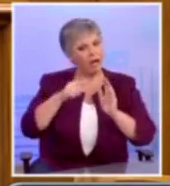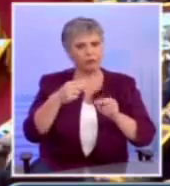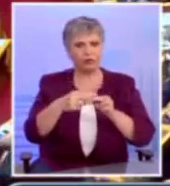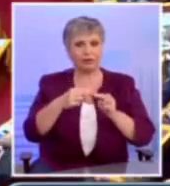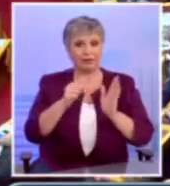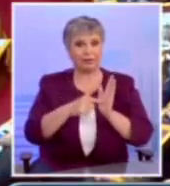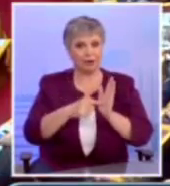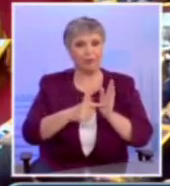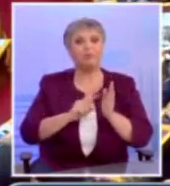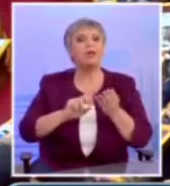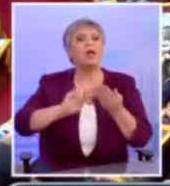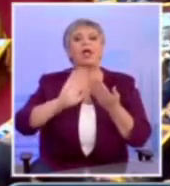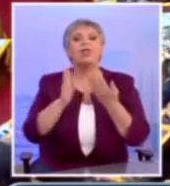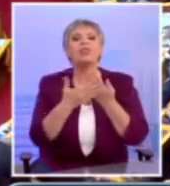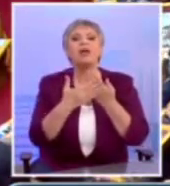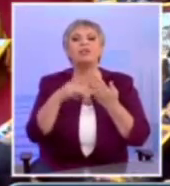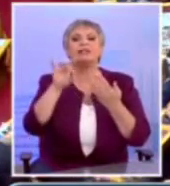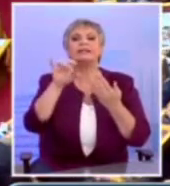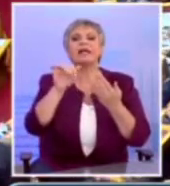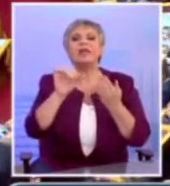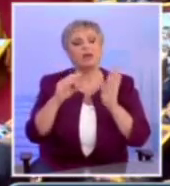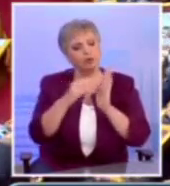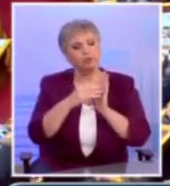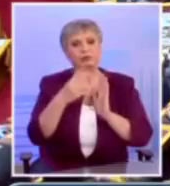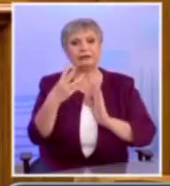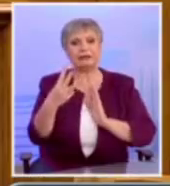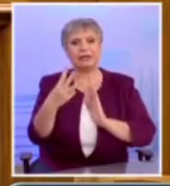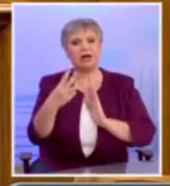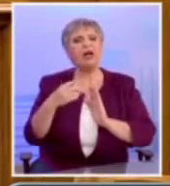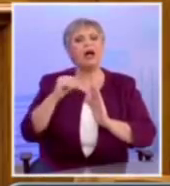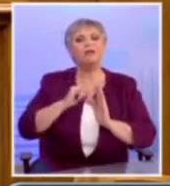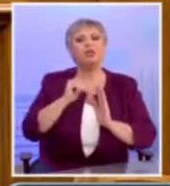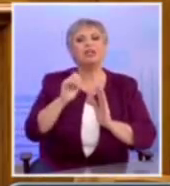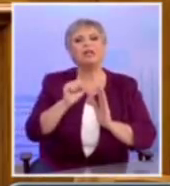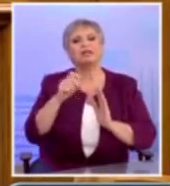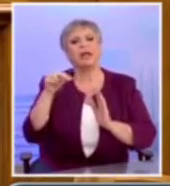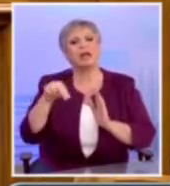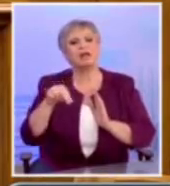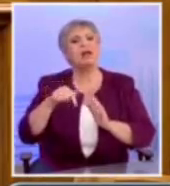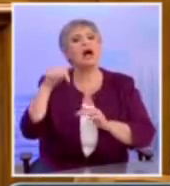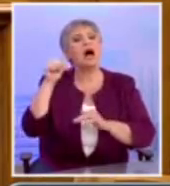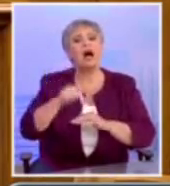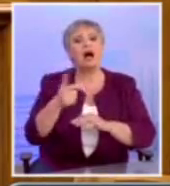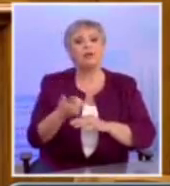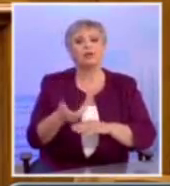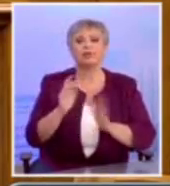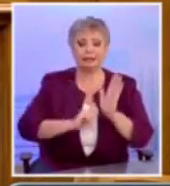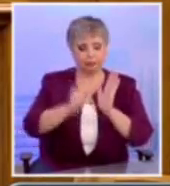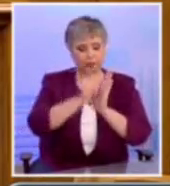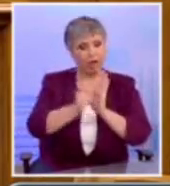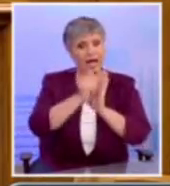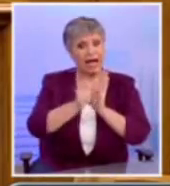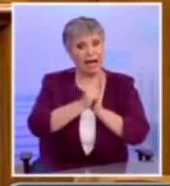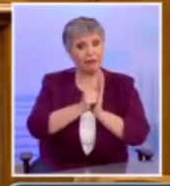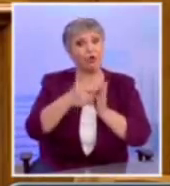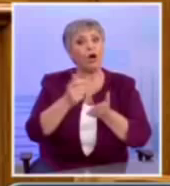στη δεύτερη σελίδα, στο σημείο 3, ότι το ESM, ότι αυτό που ρωτάμε από το ESM και ό,τι έχω γράψει σε αυτό το γράμμα